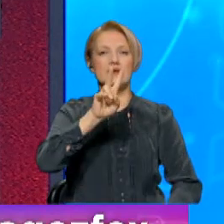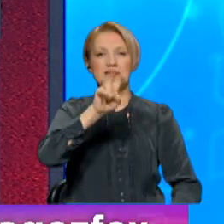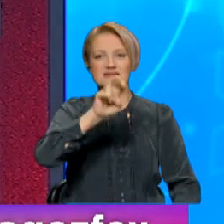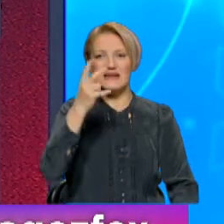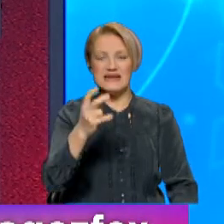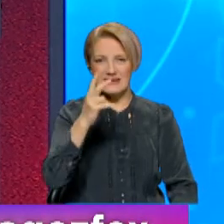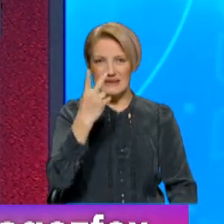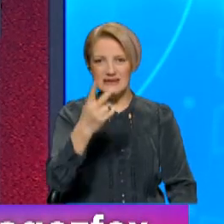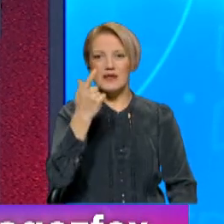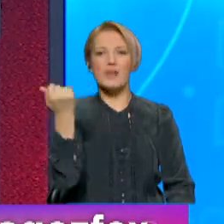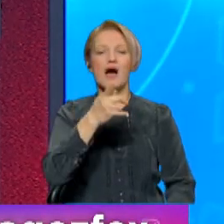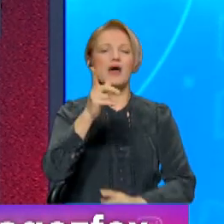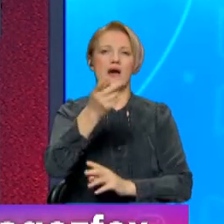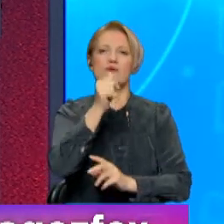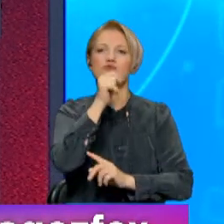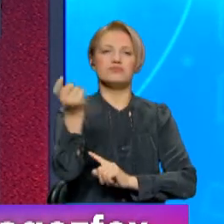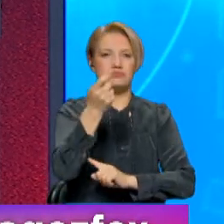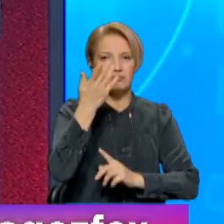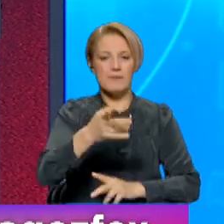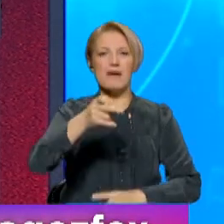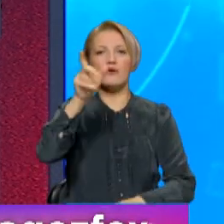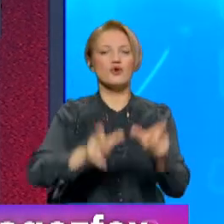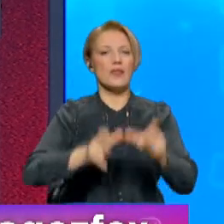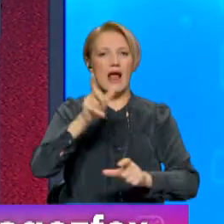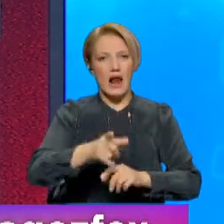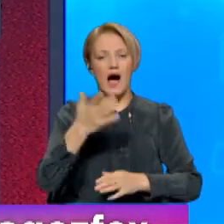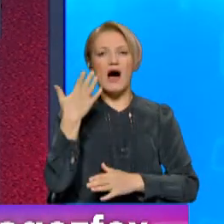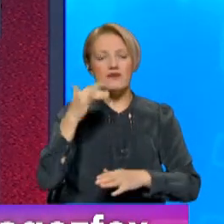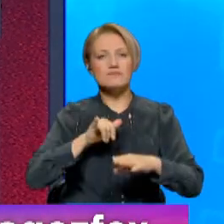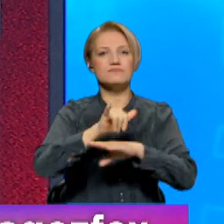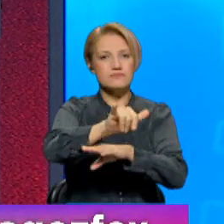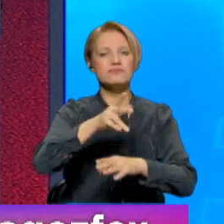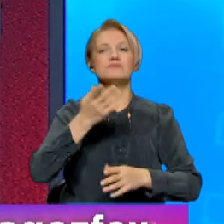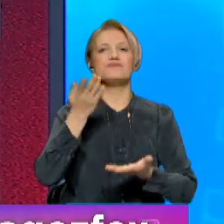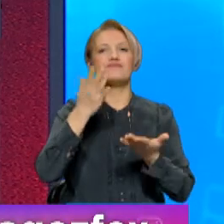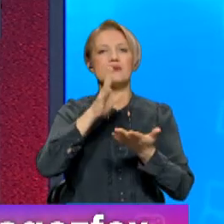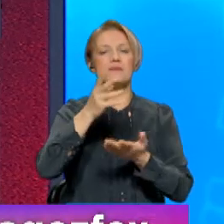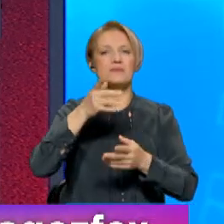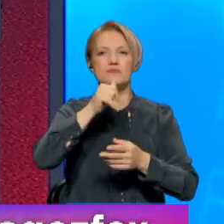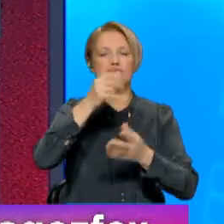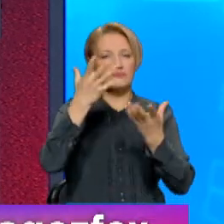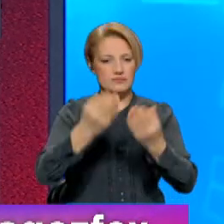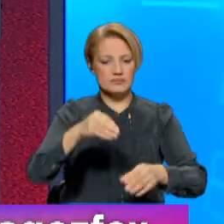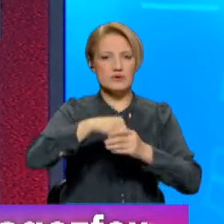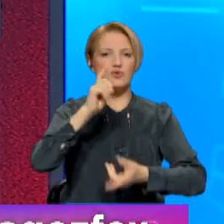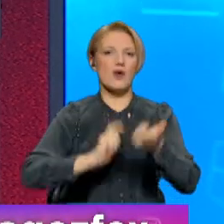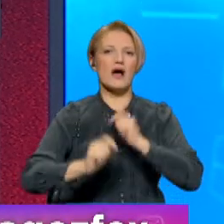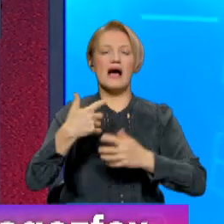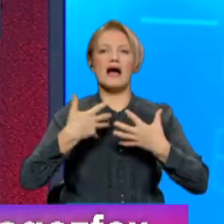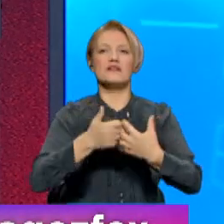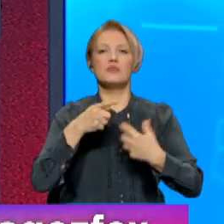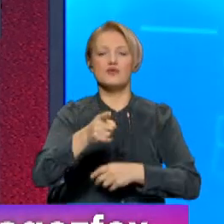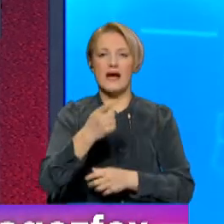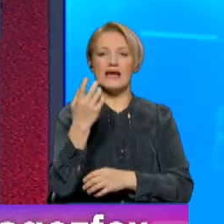5 dozer ve 472 personel ile havadan ve karadan müdahale edilirken Kastamonu'dan yardıma gelen bir